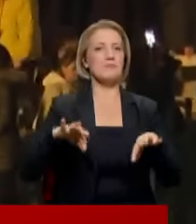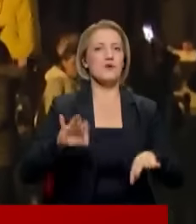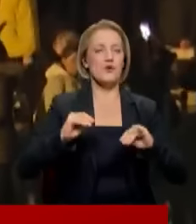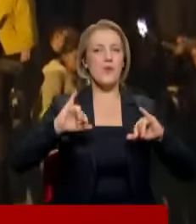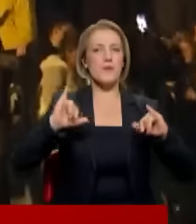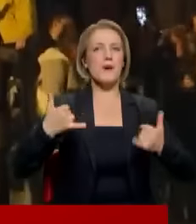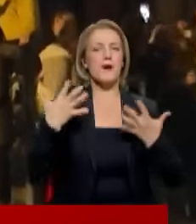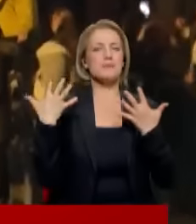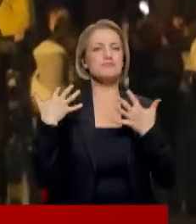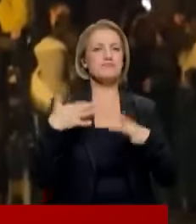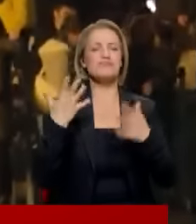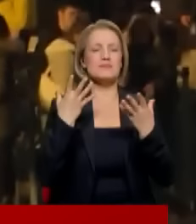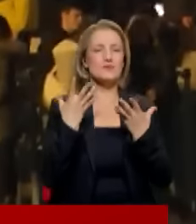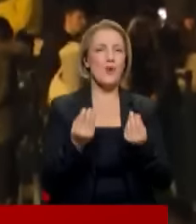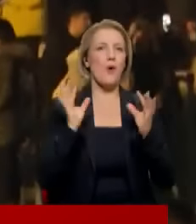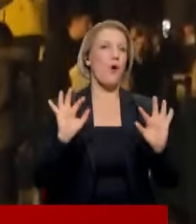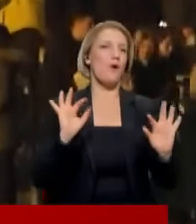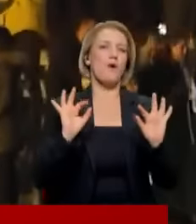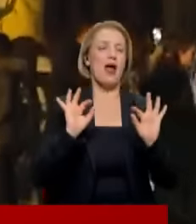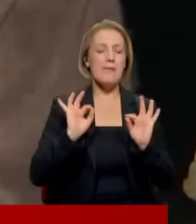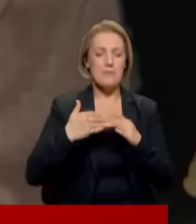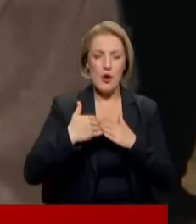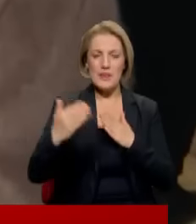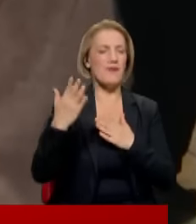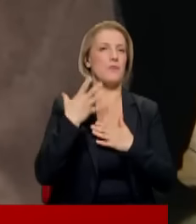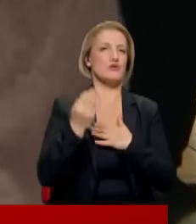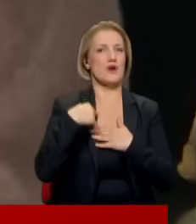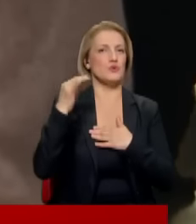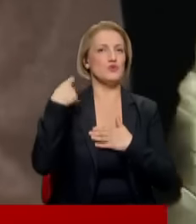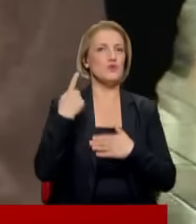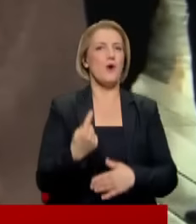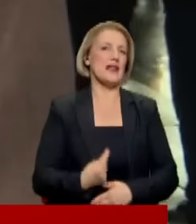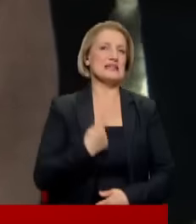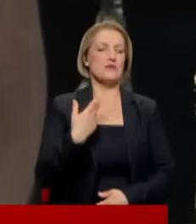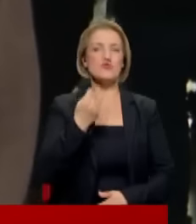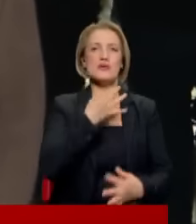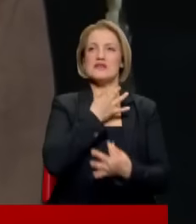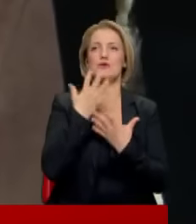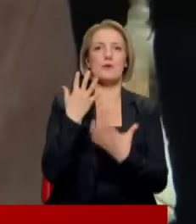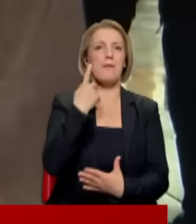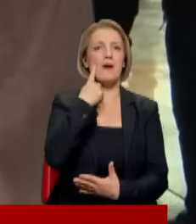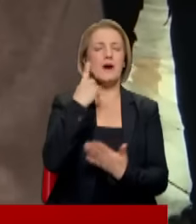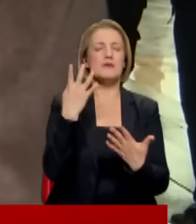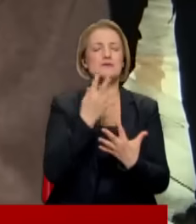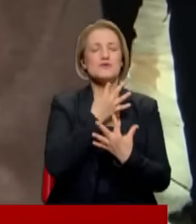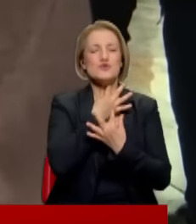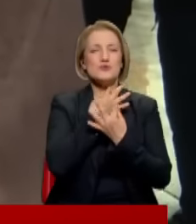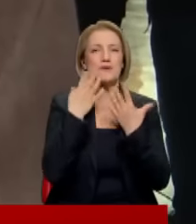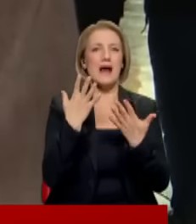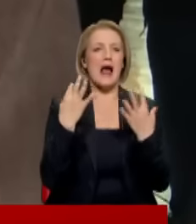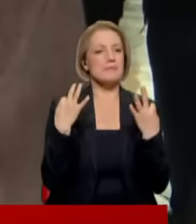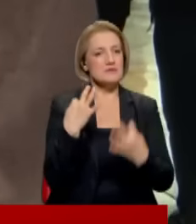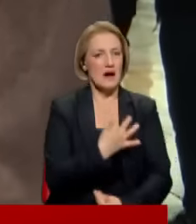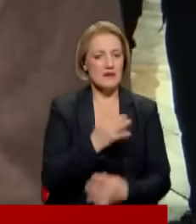yoğun bir ilgi var Hep de öyle olacaktır diye hissediyorum ona çok teşekkür ediyoruz yani çok minnettarız hep